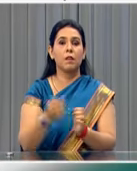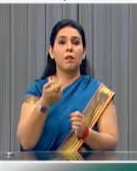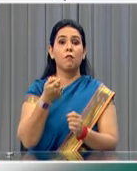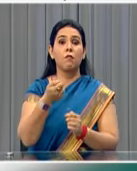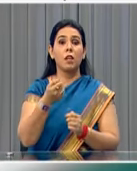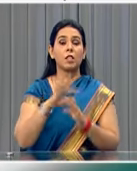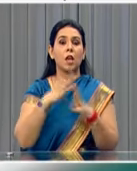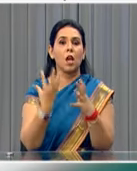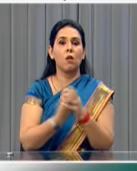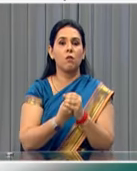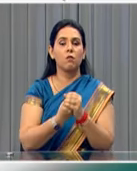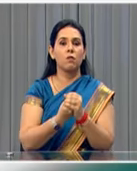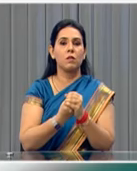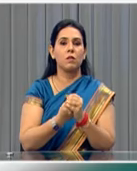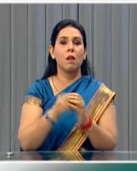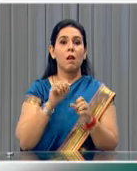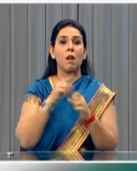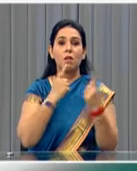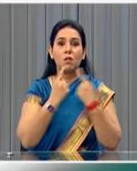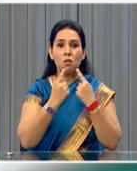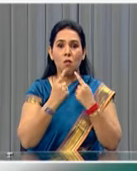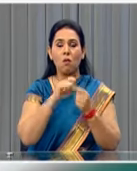फाइनेंशियल इंक्लूजन की जो बातें होती है